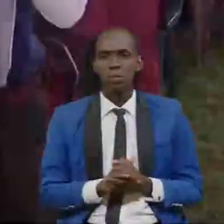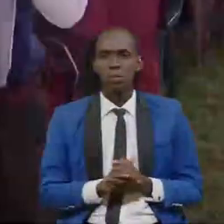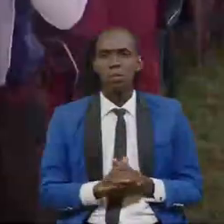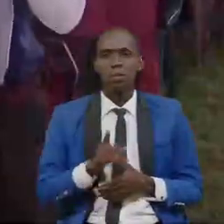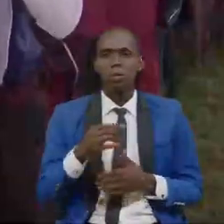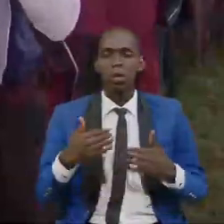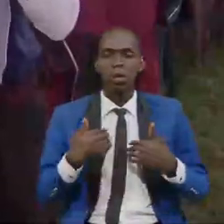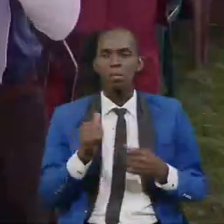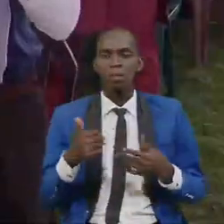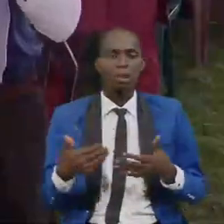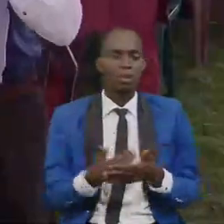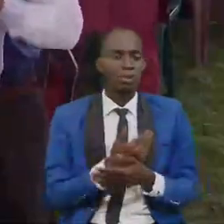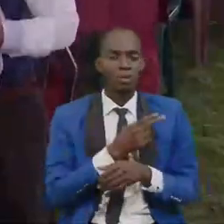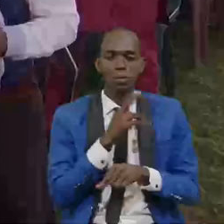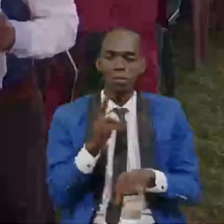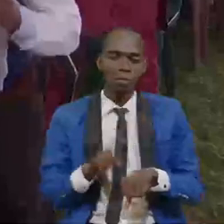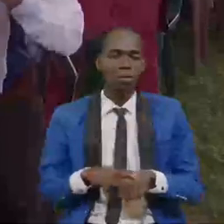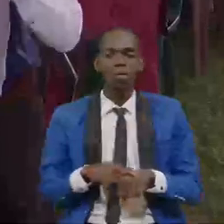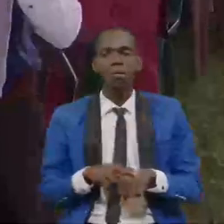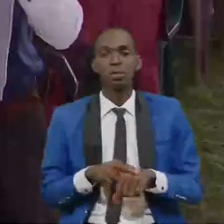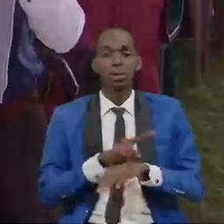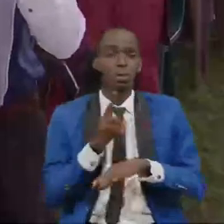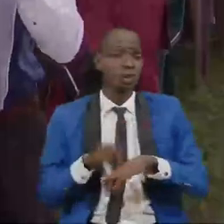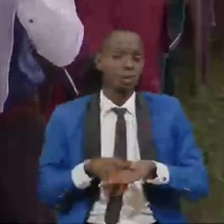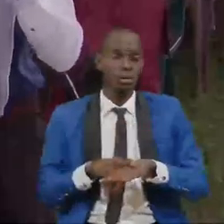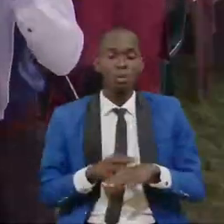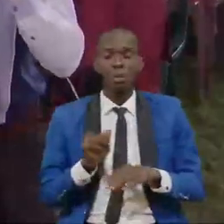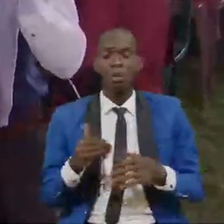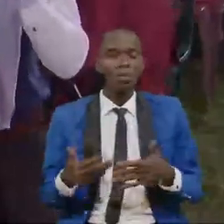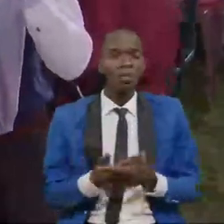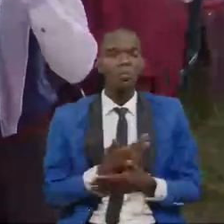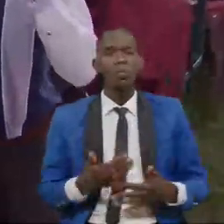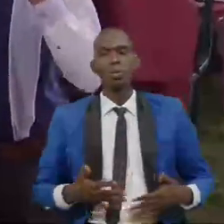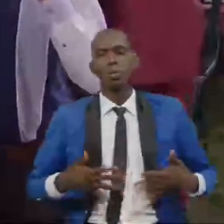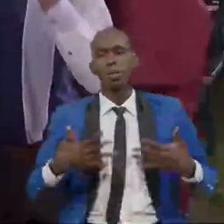Tu as une nouvelle nature, une nouvelle vie.